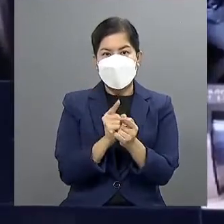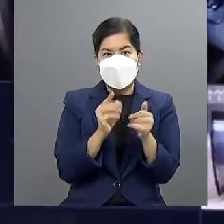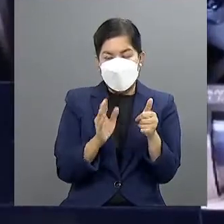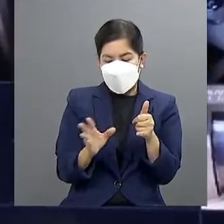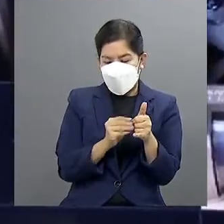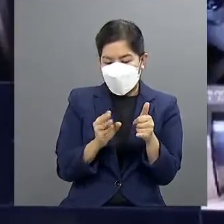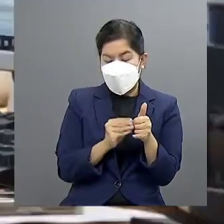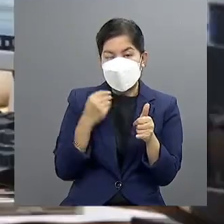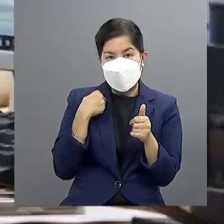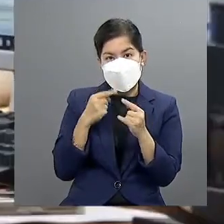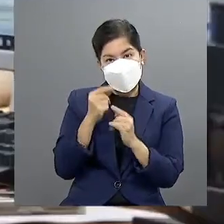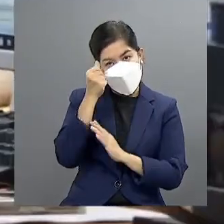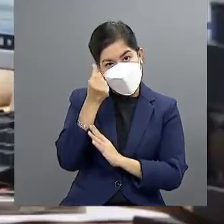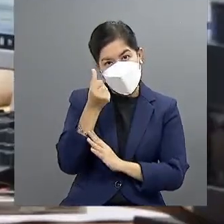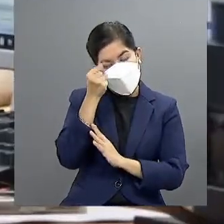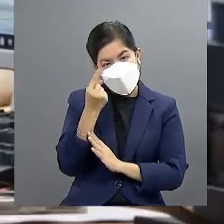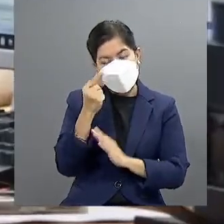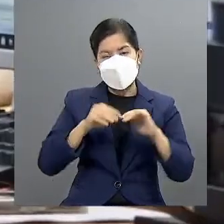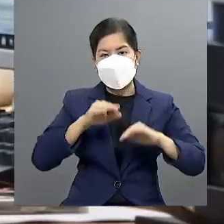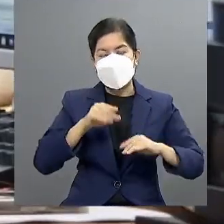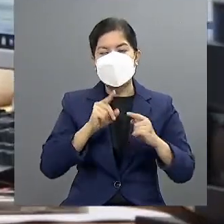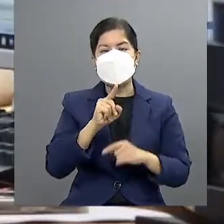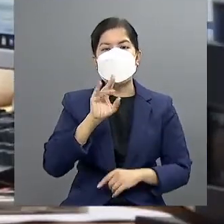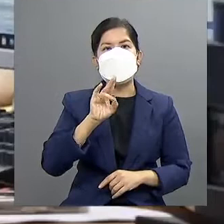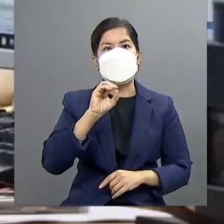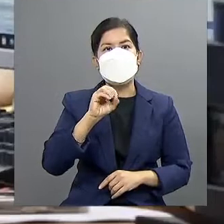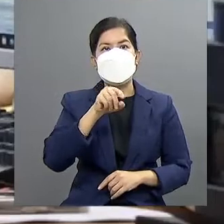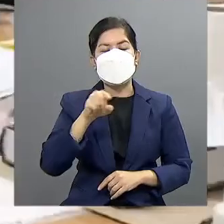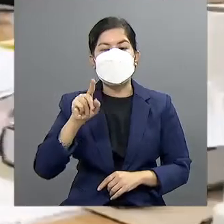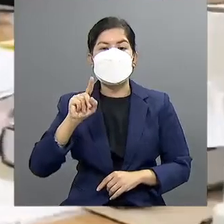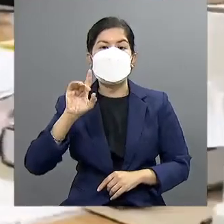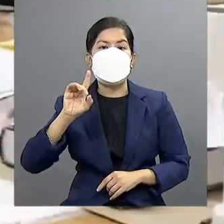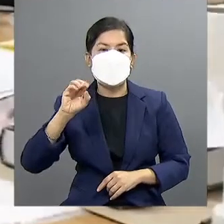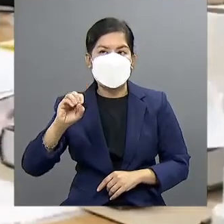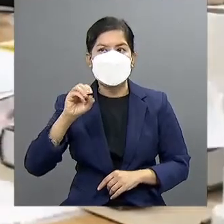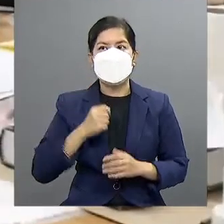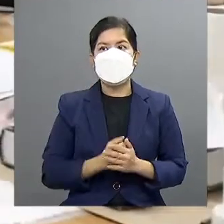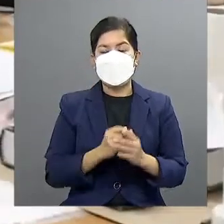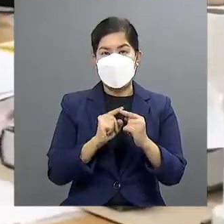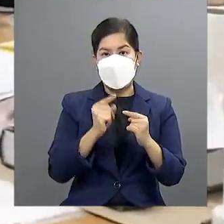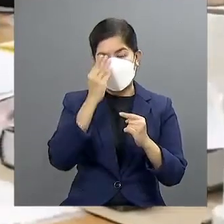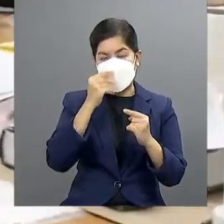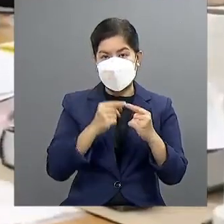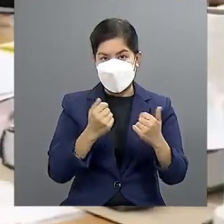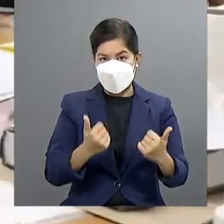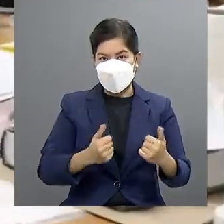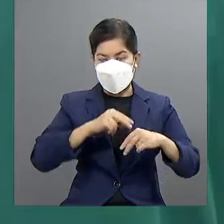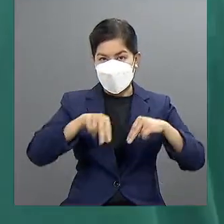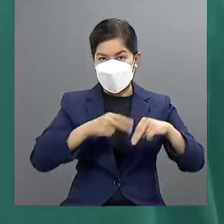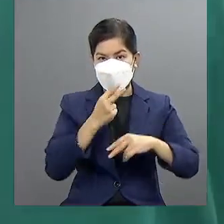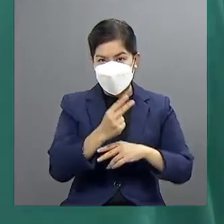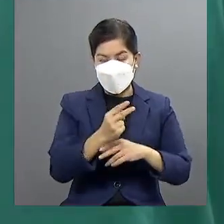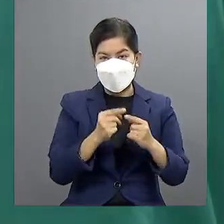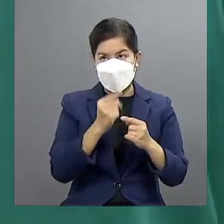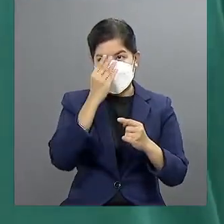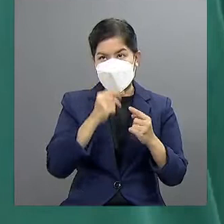ละ170ถึง180คนแต่ยังคงเฝ้าระวังอย่างเข้มข้นนะคะเพราะว่าในช่วงนี้